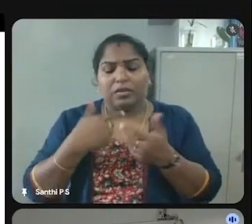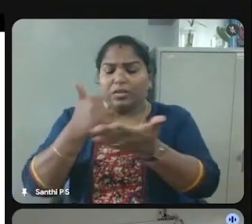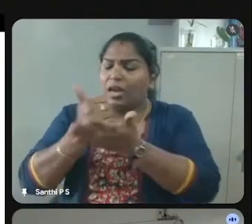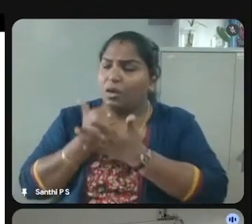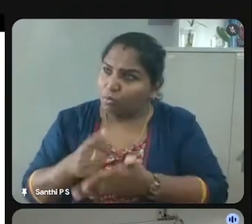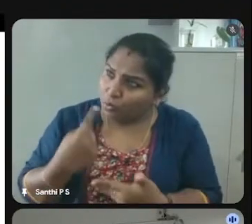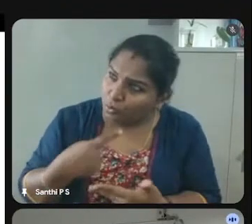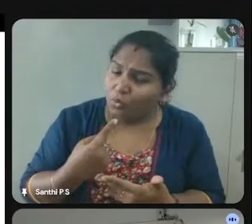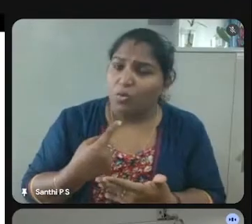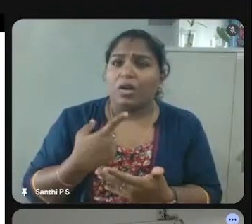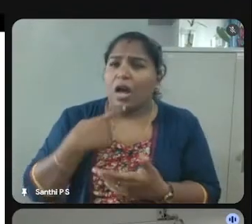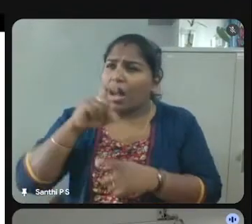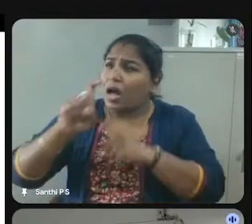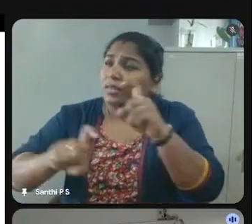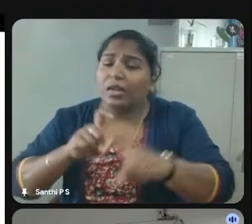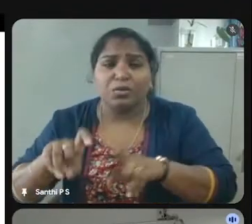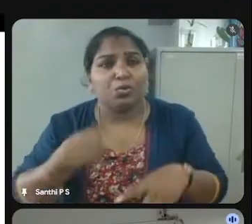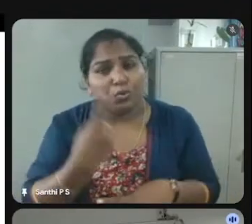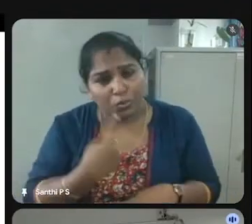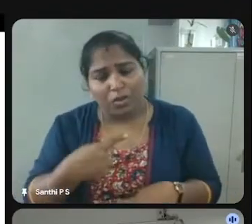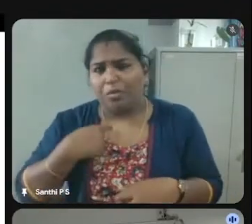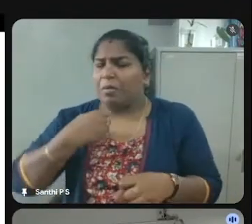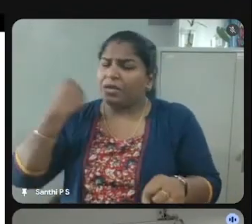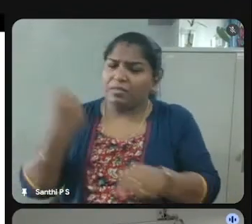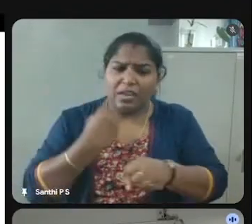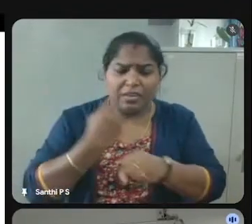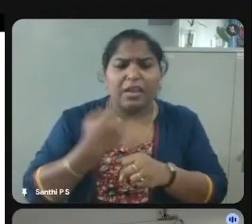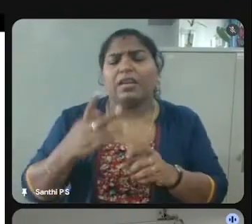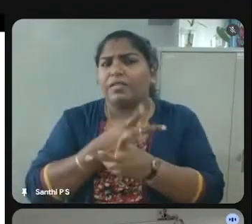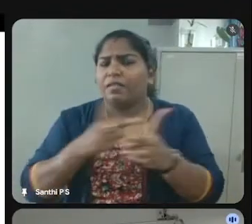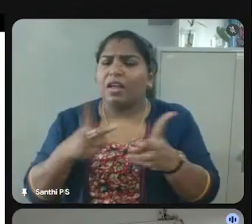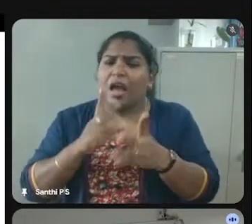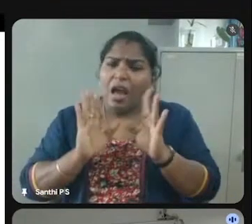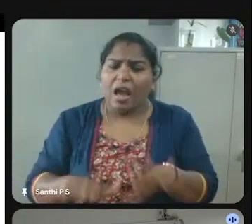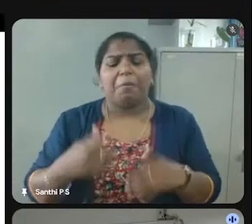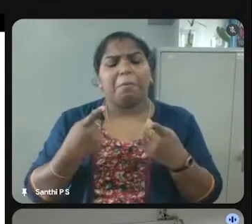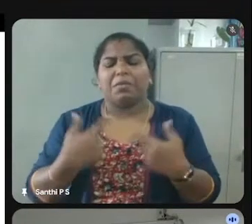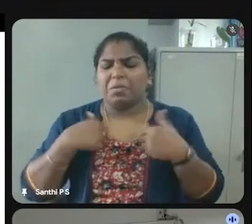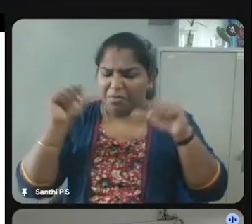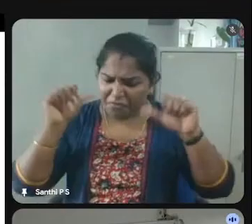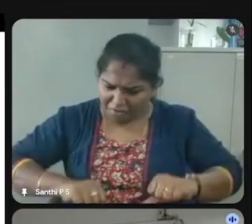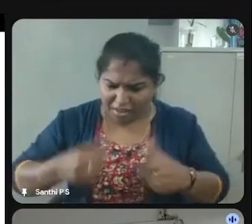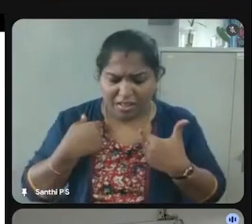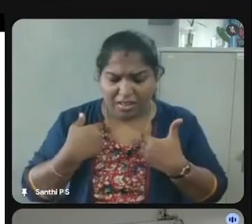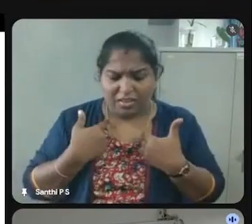ചോദിക്കും, ഞാൻ ഈ എടുക്കുന്ന ശ്രമങ്ങളൊക്കെ അത് ഗുണം ചെയ്യുമോ അതോ പാഴായി പോകുമോ, ഇനി ഇതിൽ കൂടുതൽ അഡ്വാൻസ്ഡ് ആയിട്ടുള്ള